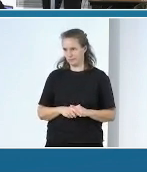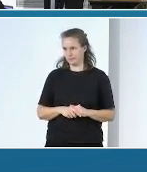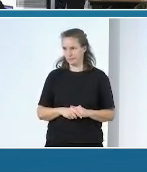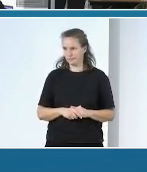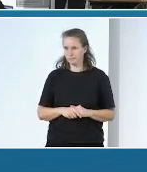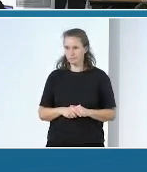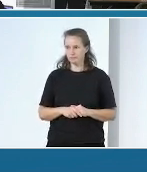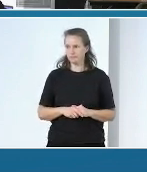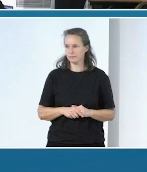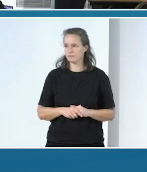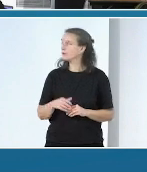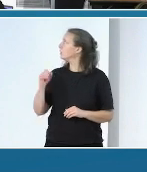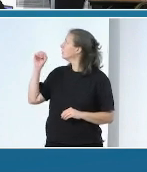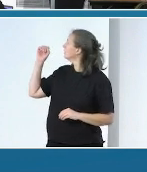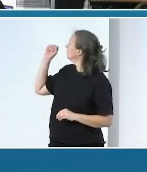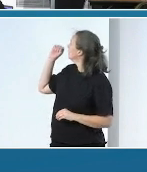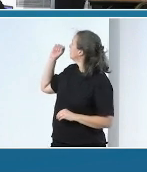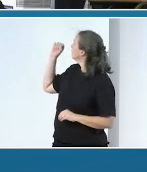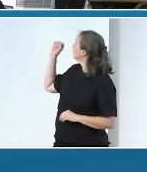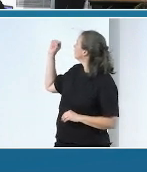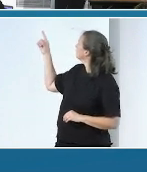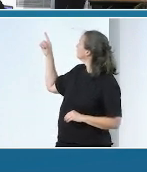Là, je vous ai mis cette